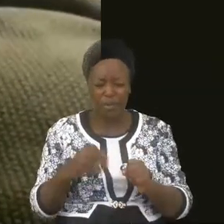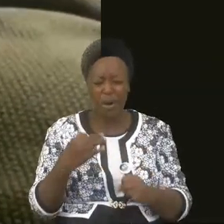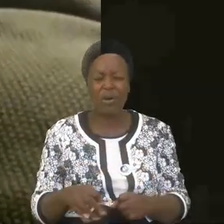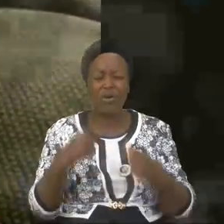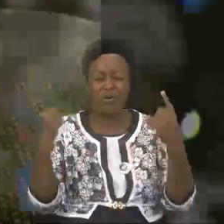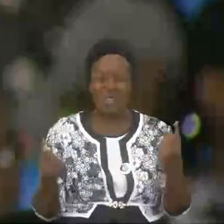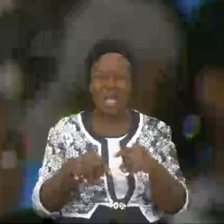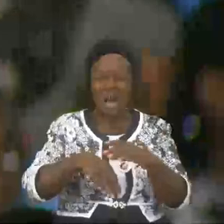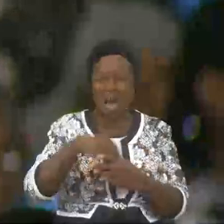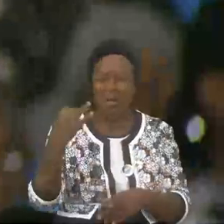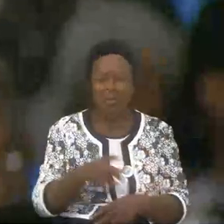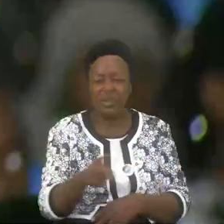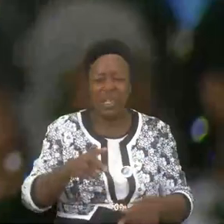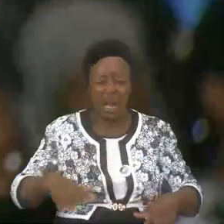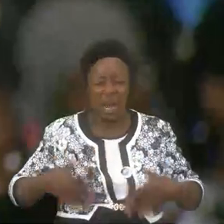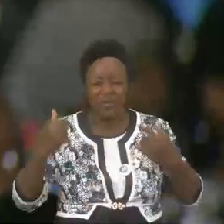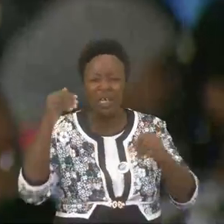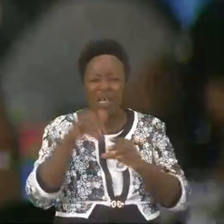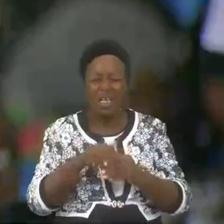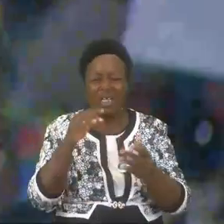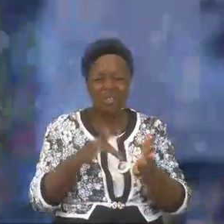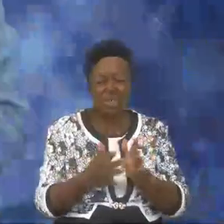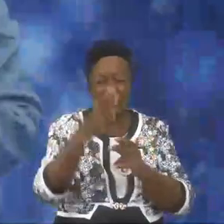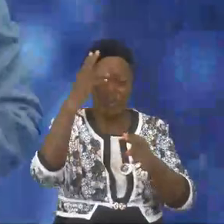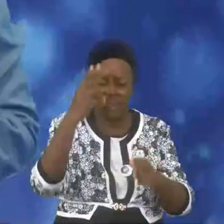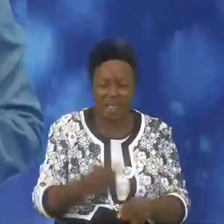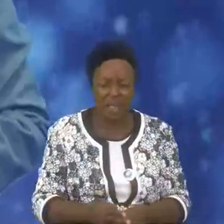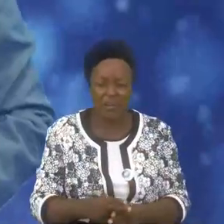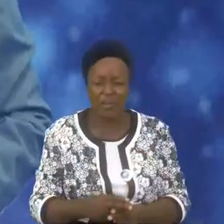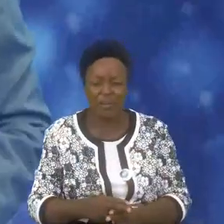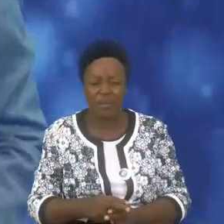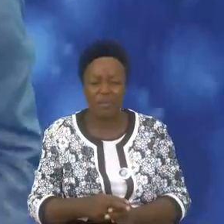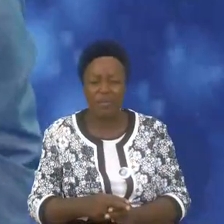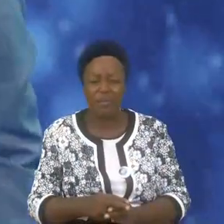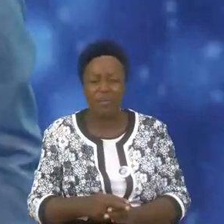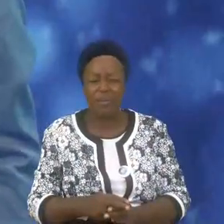puissance du péché de leur vie au nom de Jésus.